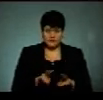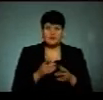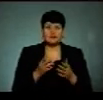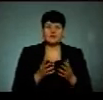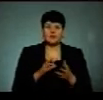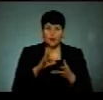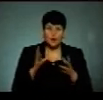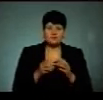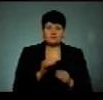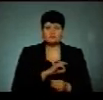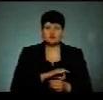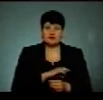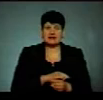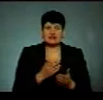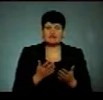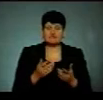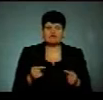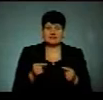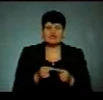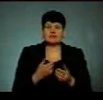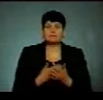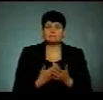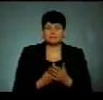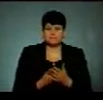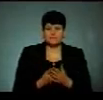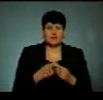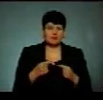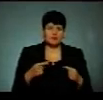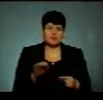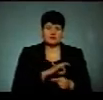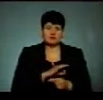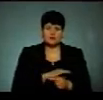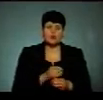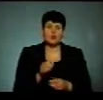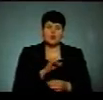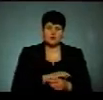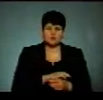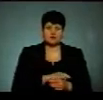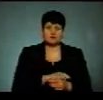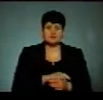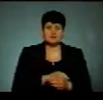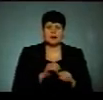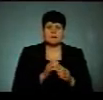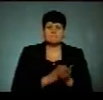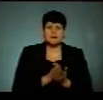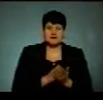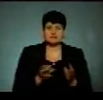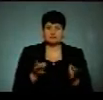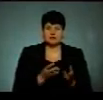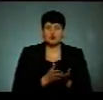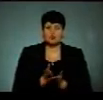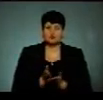обсяги споживання, які визначені як зразок. Тому що будь-який споживач, він користується, мережі потрібно